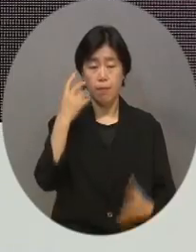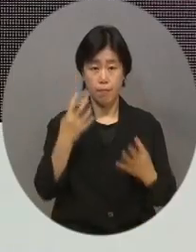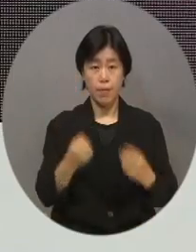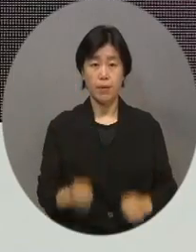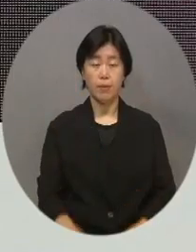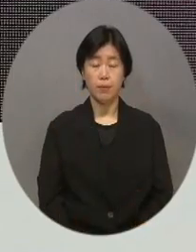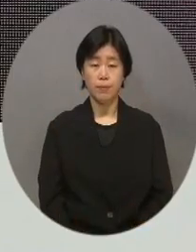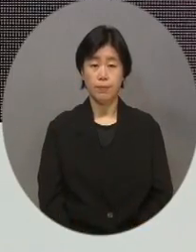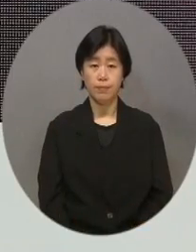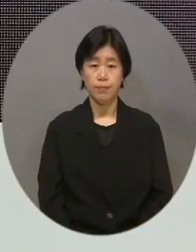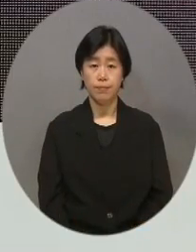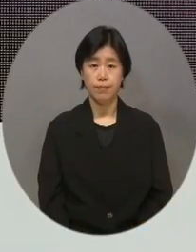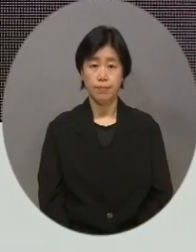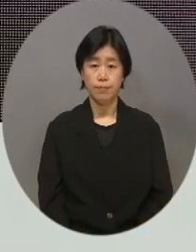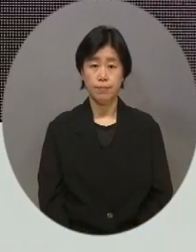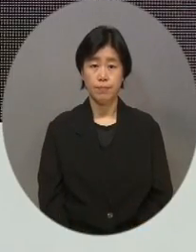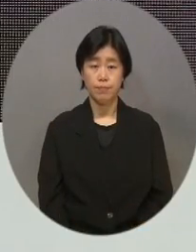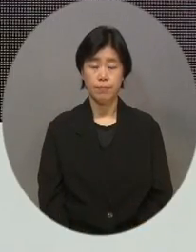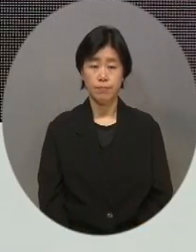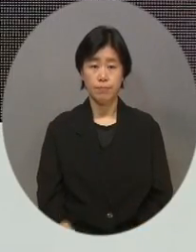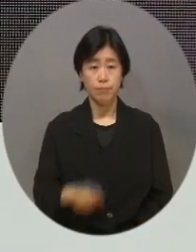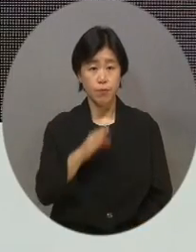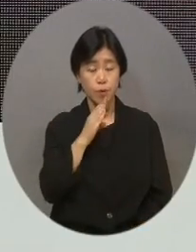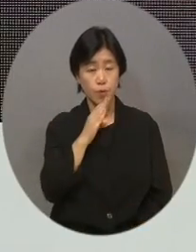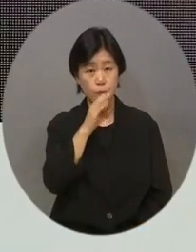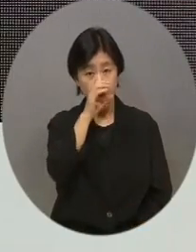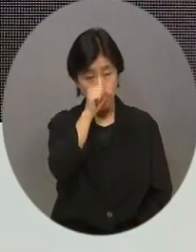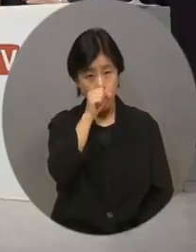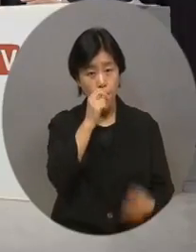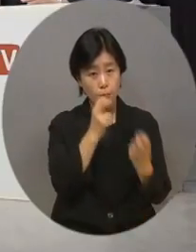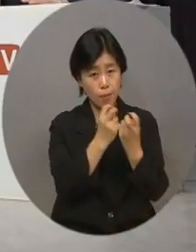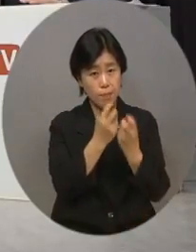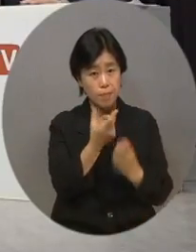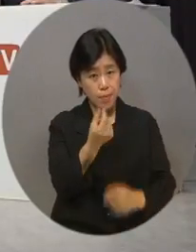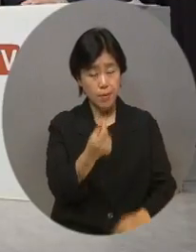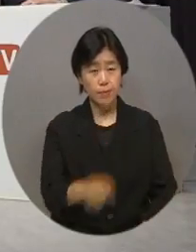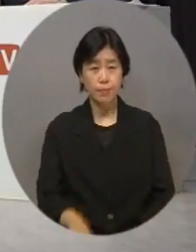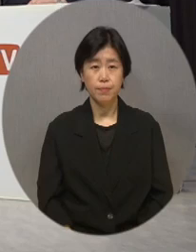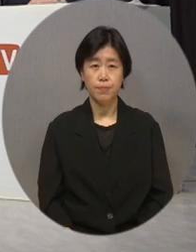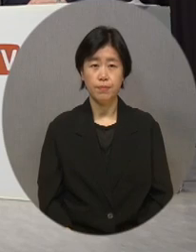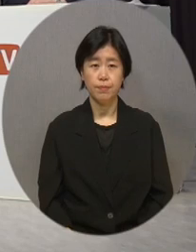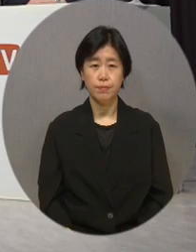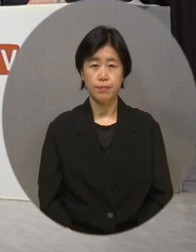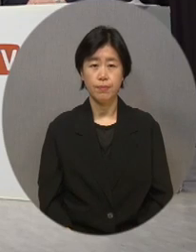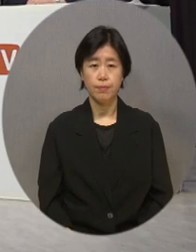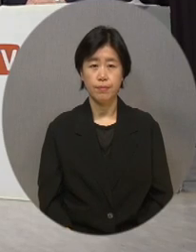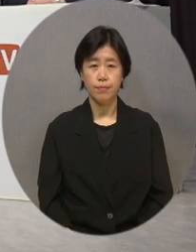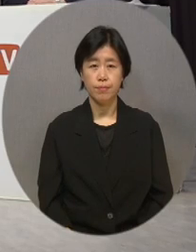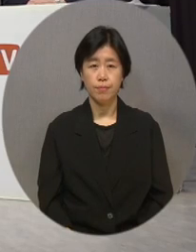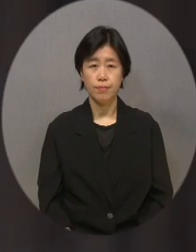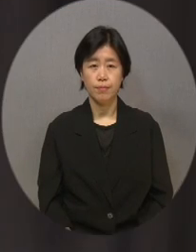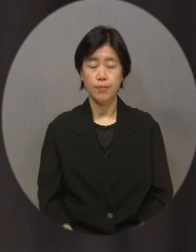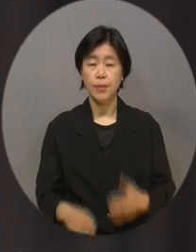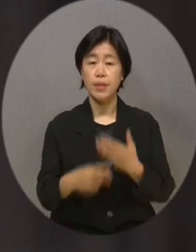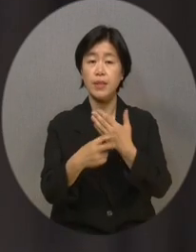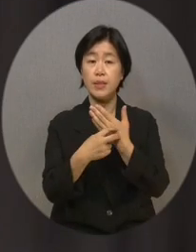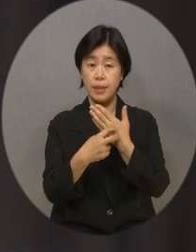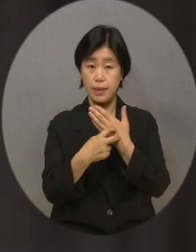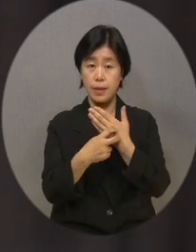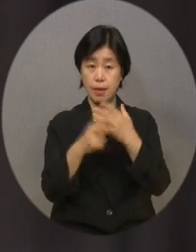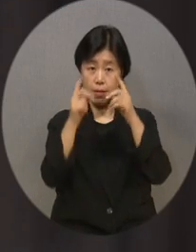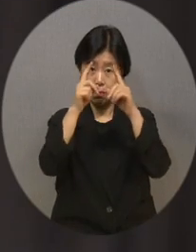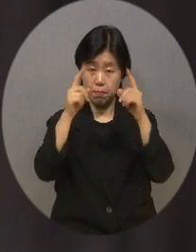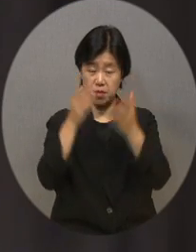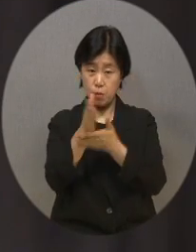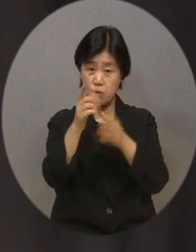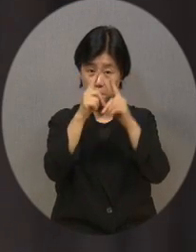공백을 메우는 동력이 될 수 있을까요? 먼저 말씀하시죠. 의대가 물론 많고